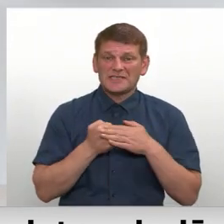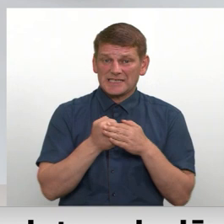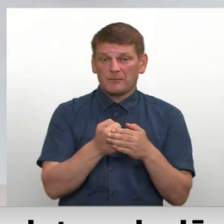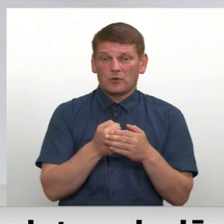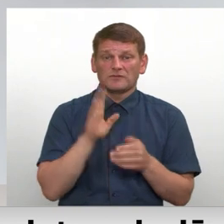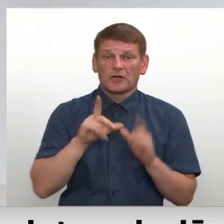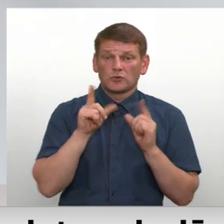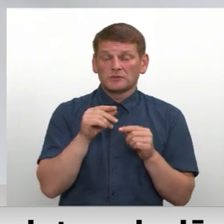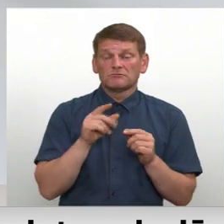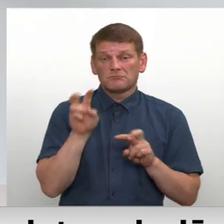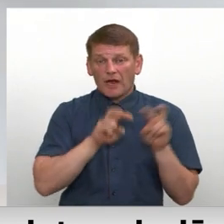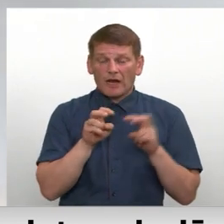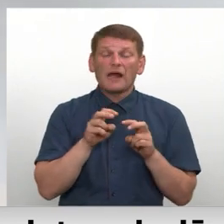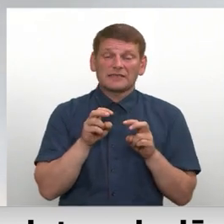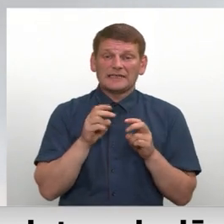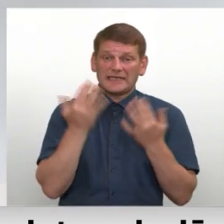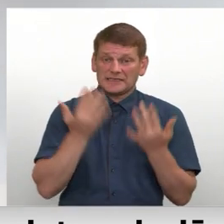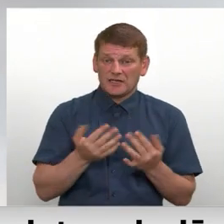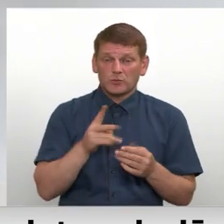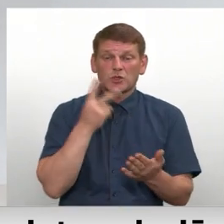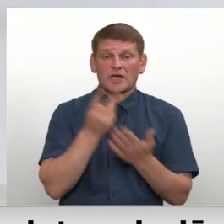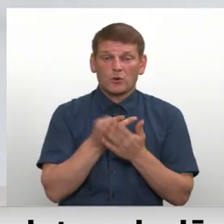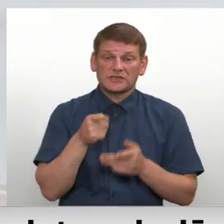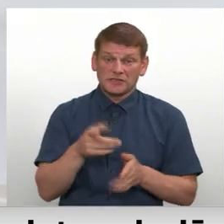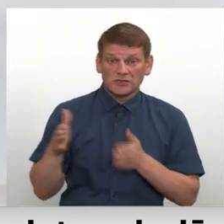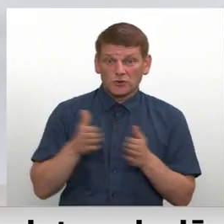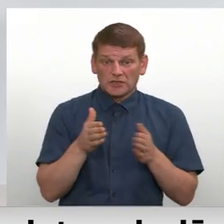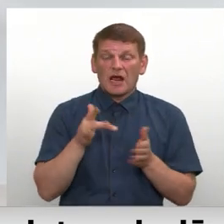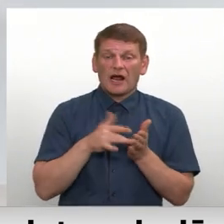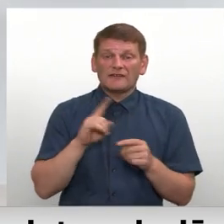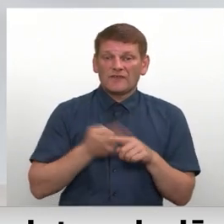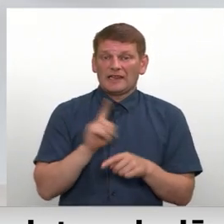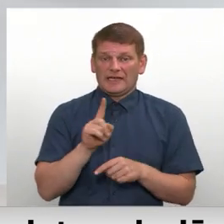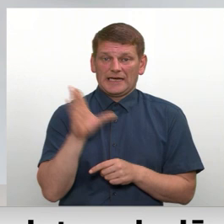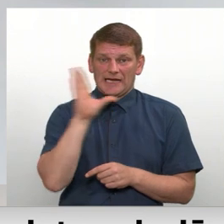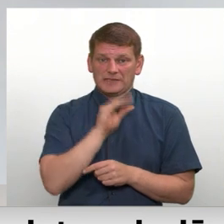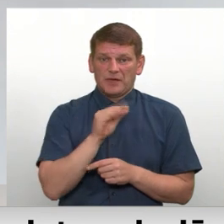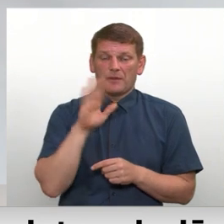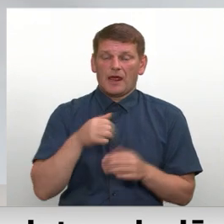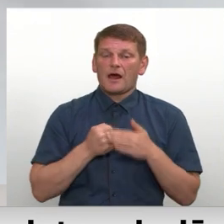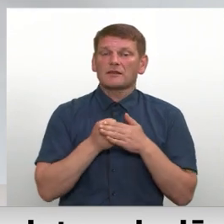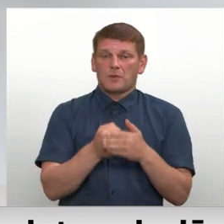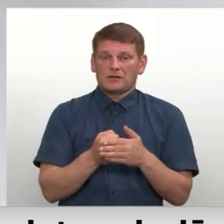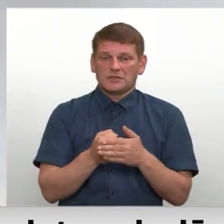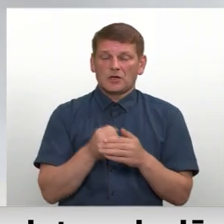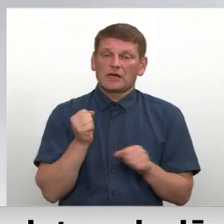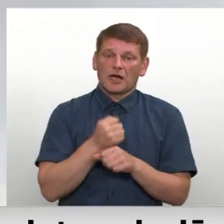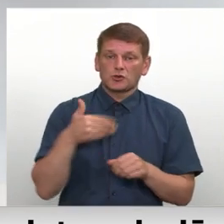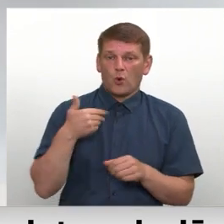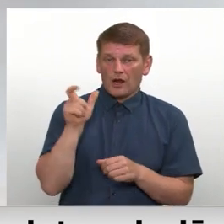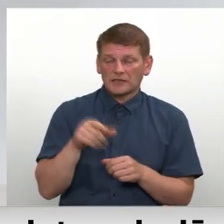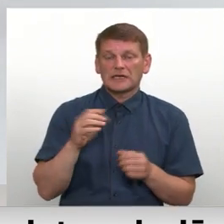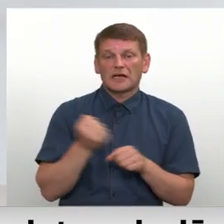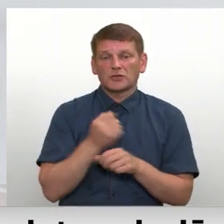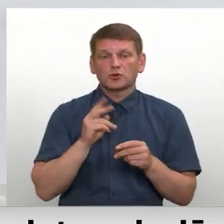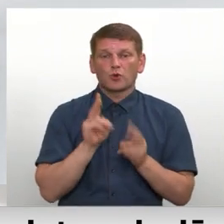darboties, meklēt kopā risinājumus un ieraudzīt šos ceļus, kādi vēl ir iespējami, lai atbalstītu gan skolēnus, gan